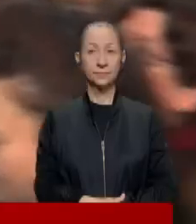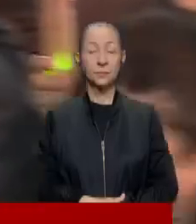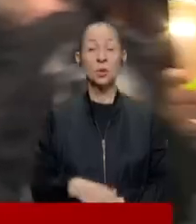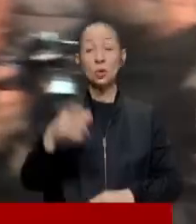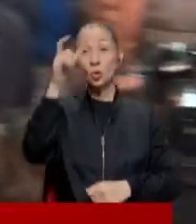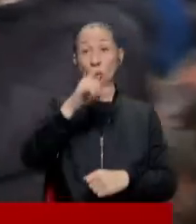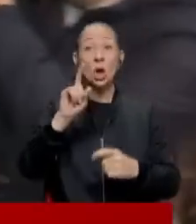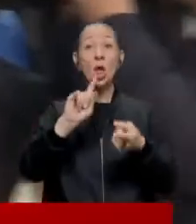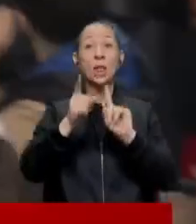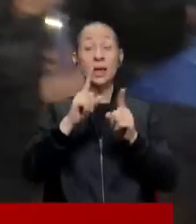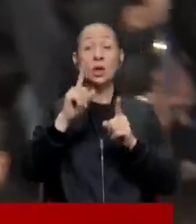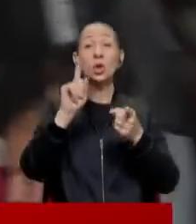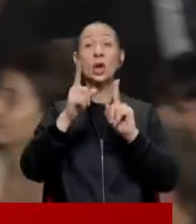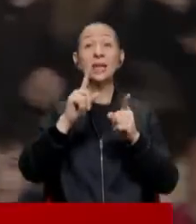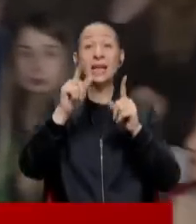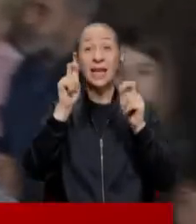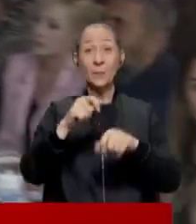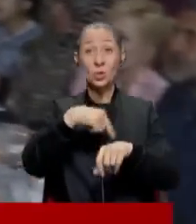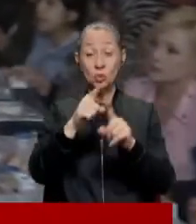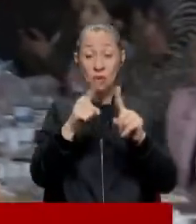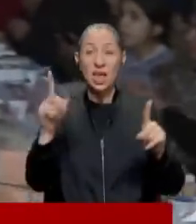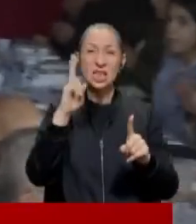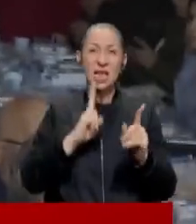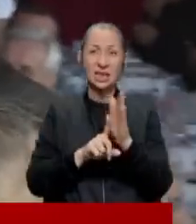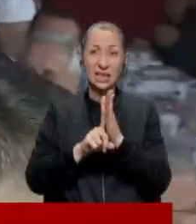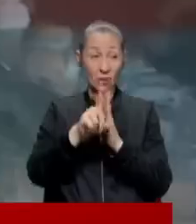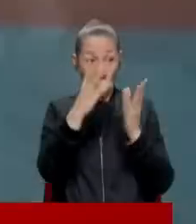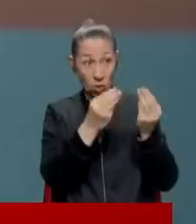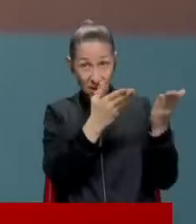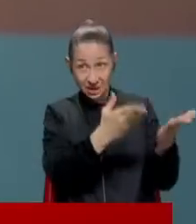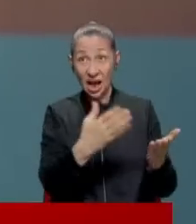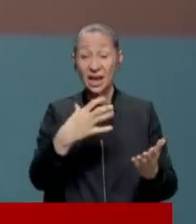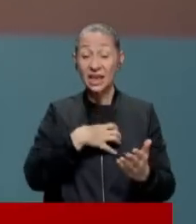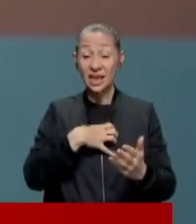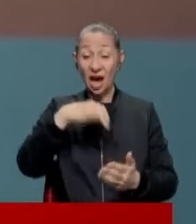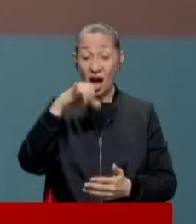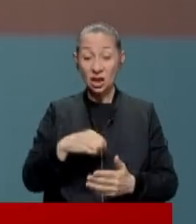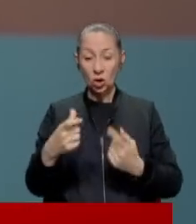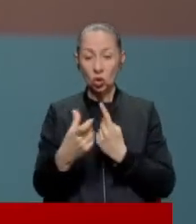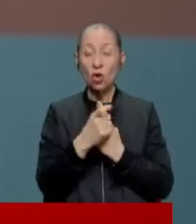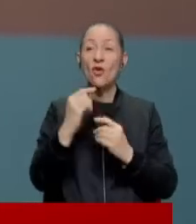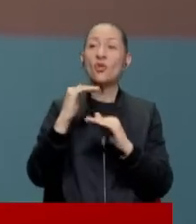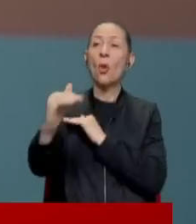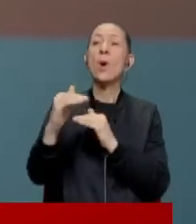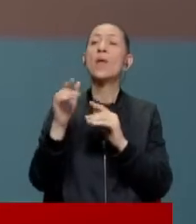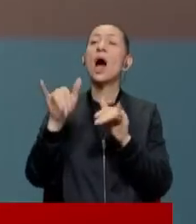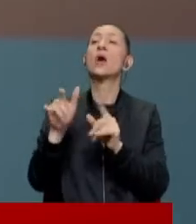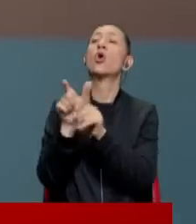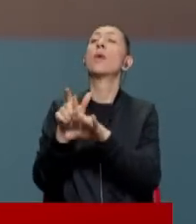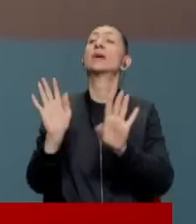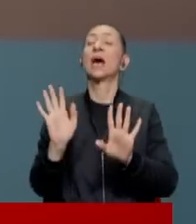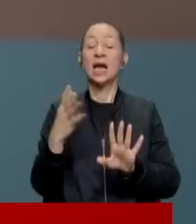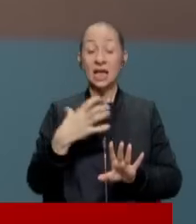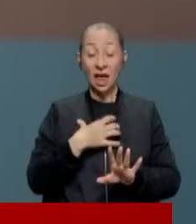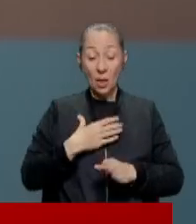ülkeyi yönetenler yönettikleri süre içinde zenginleşirlerse kendi haklarını korurlar vatandaşın hakkını değil çünkü